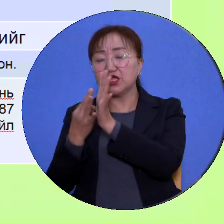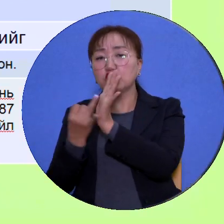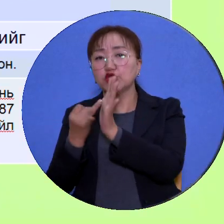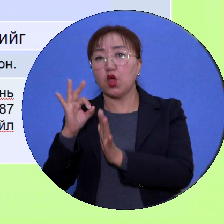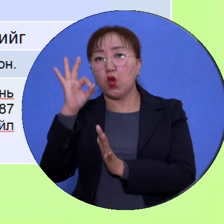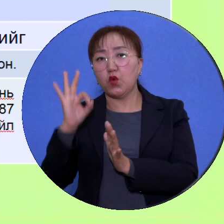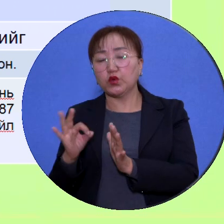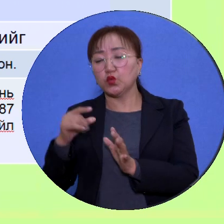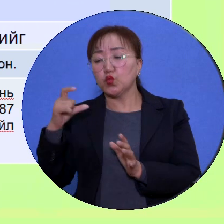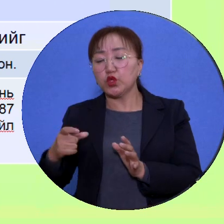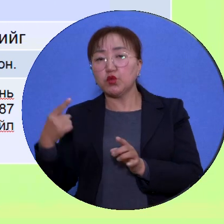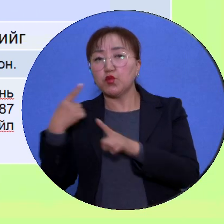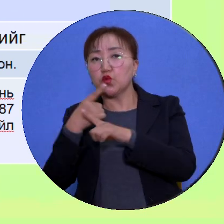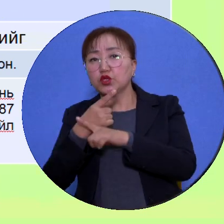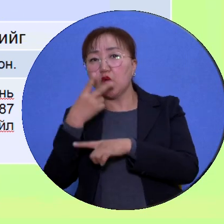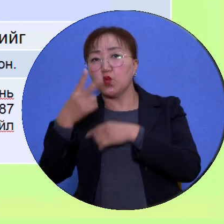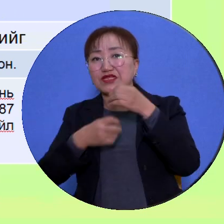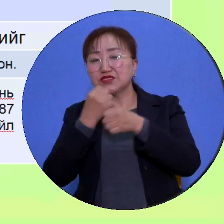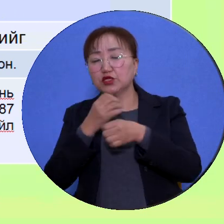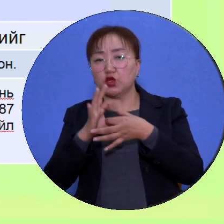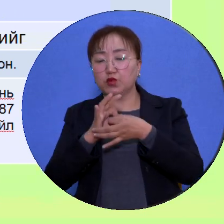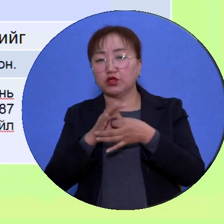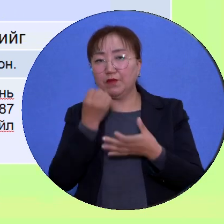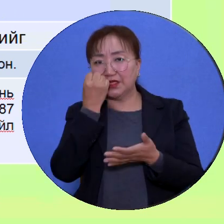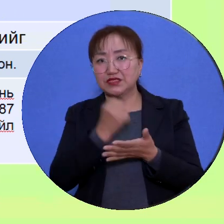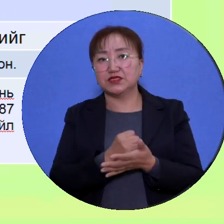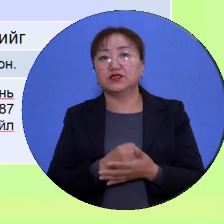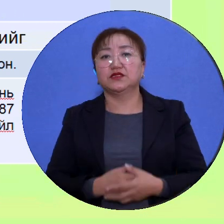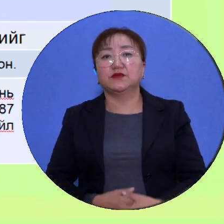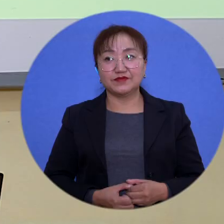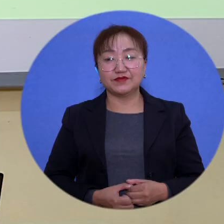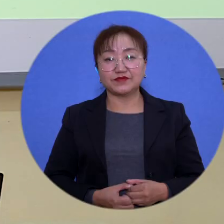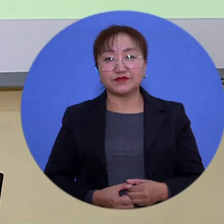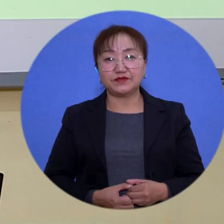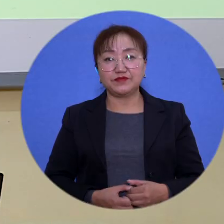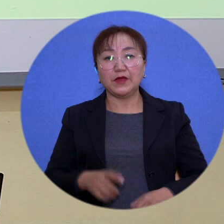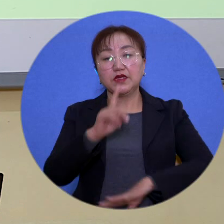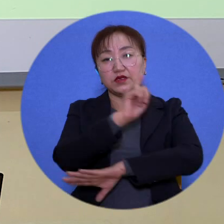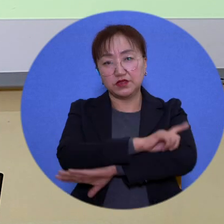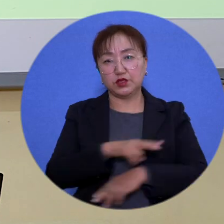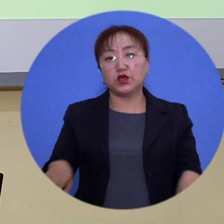ཁ